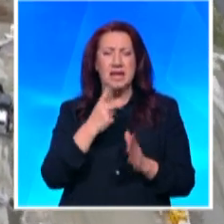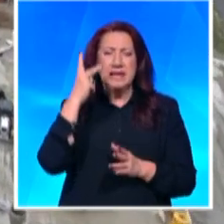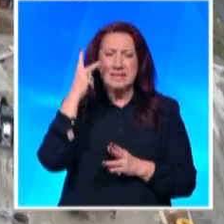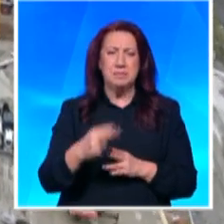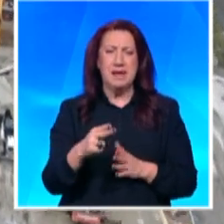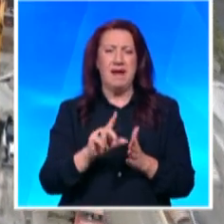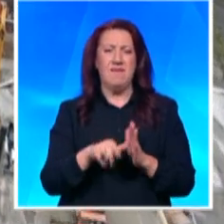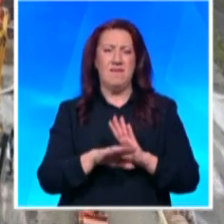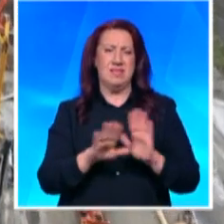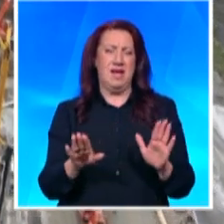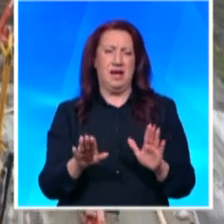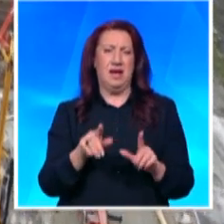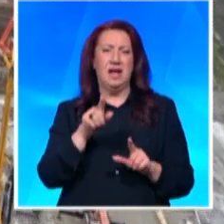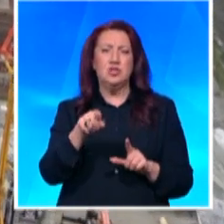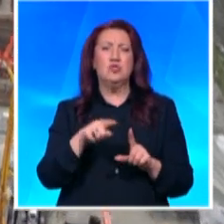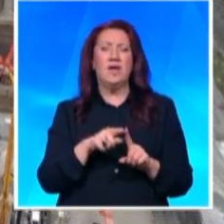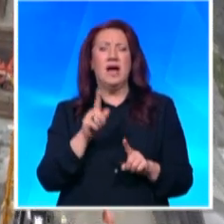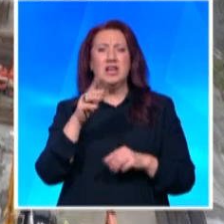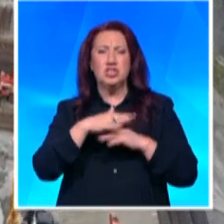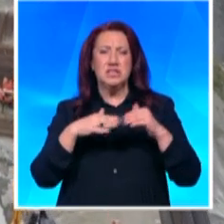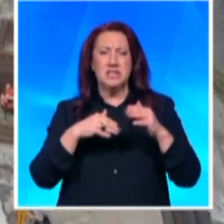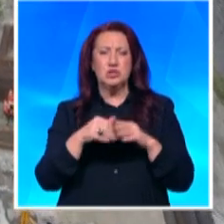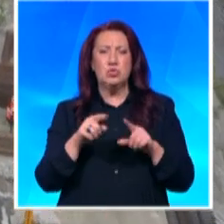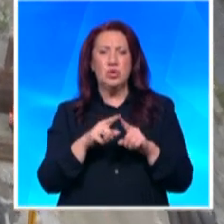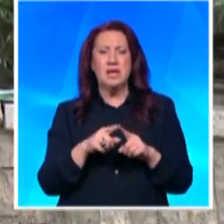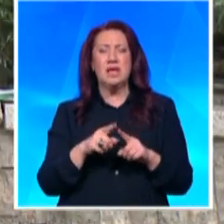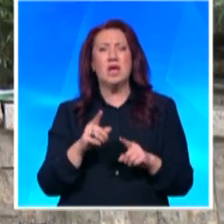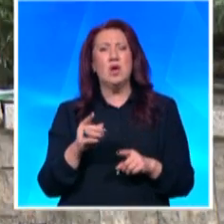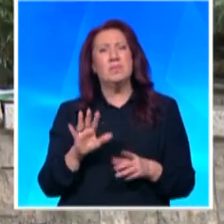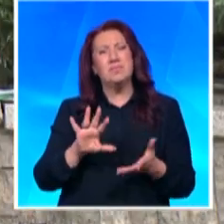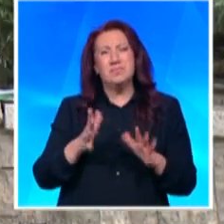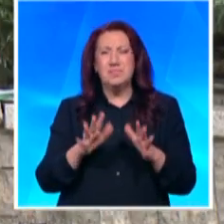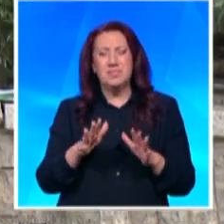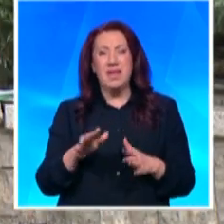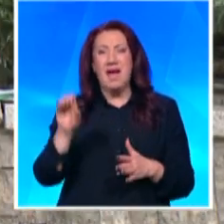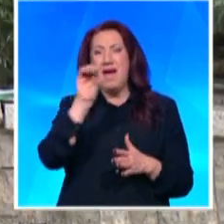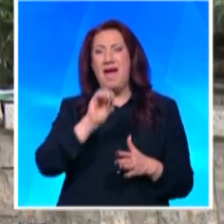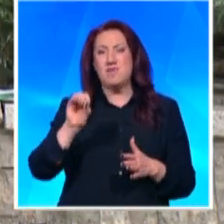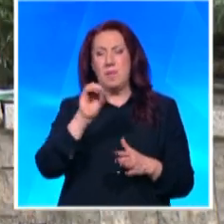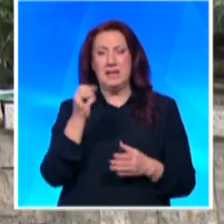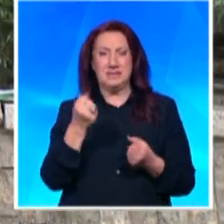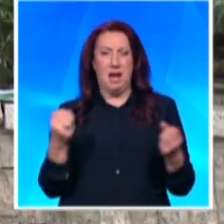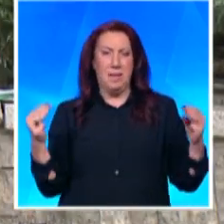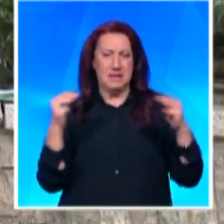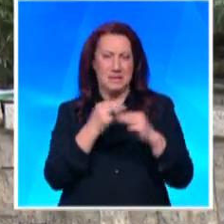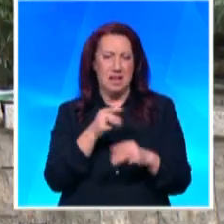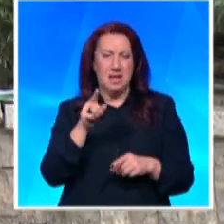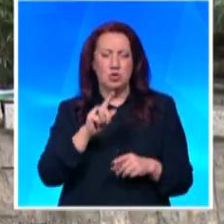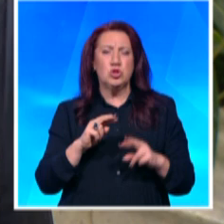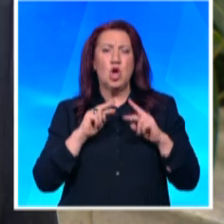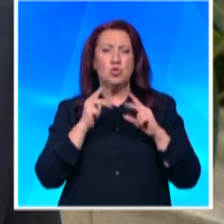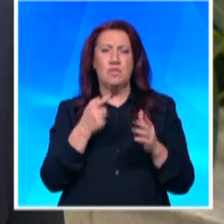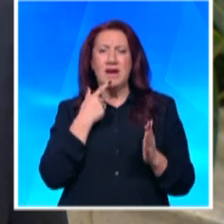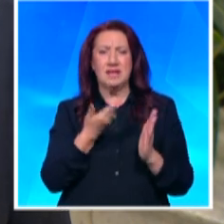пътя убиец, който беше одобрен 2017 година. Уж европейска магистрала, а нещо, което всъщност въобще не отговаря на никакви изисквания, ще убива